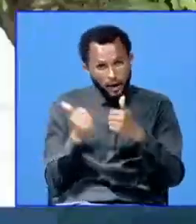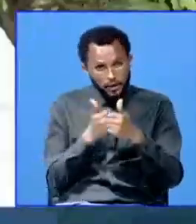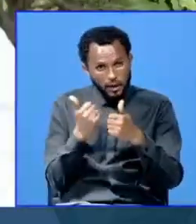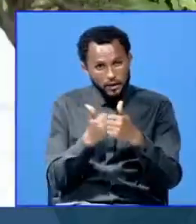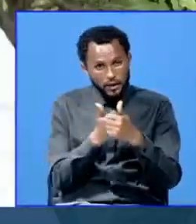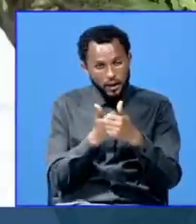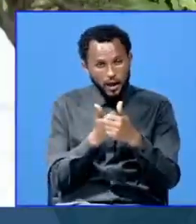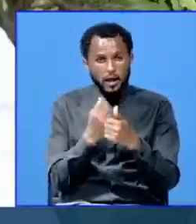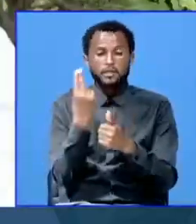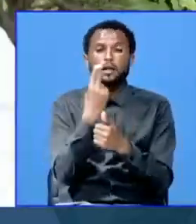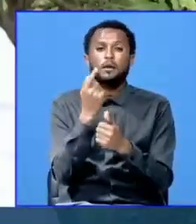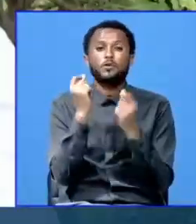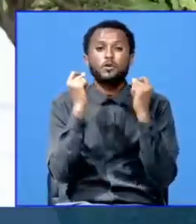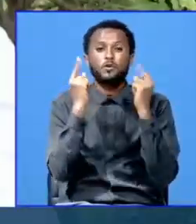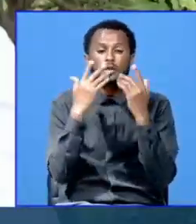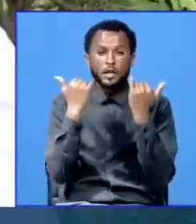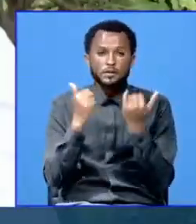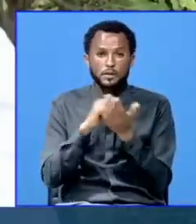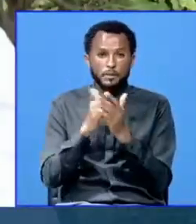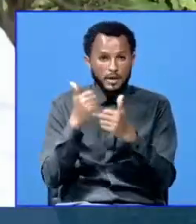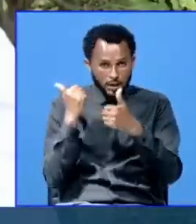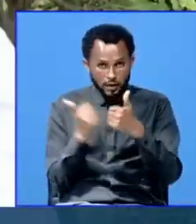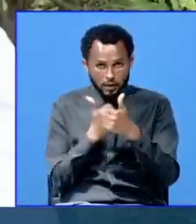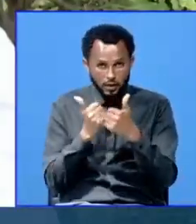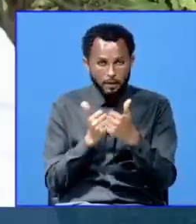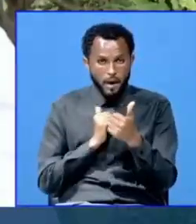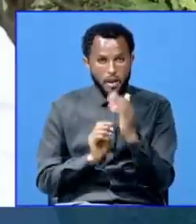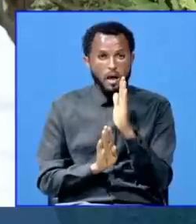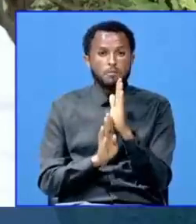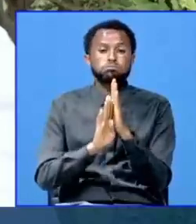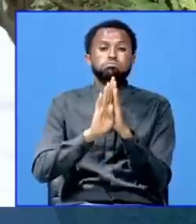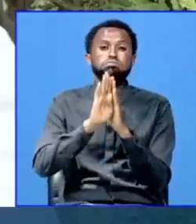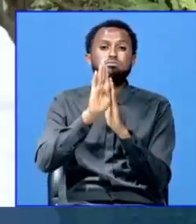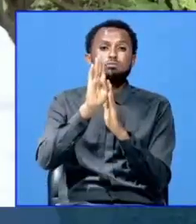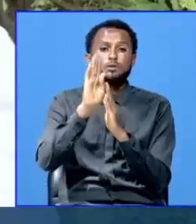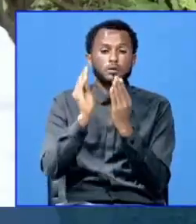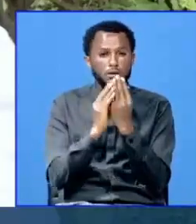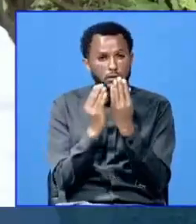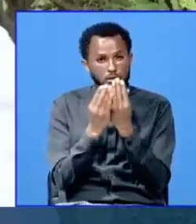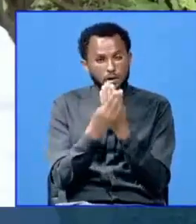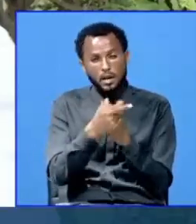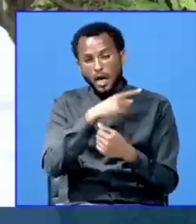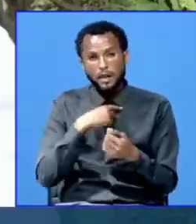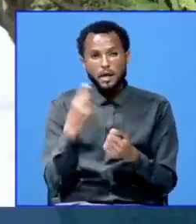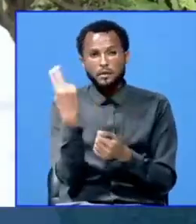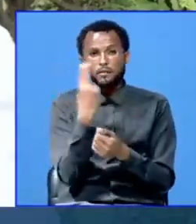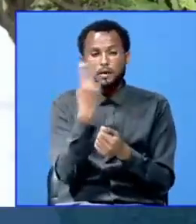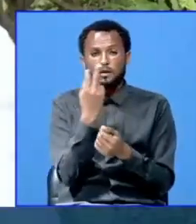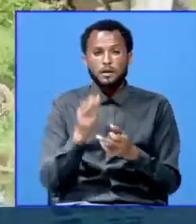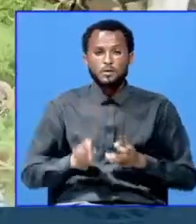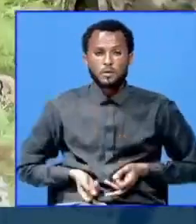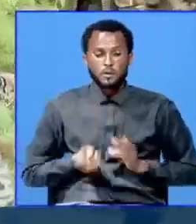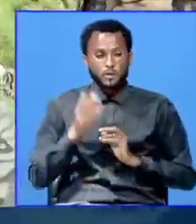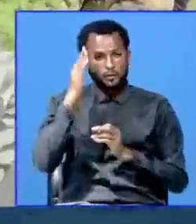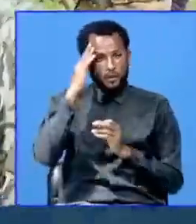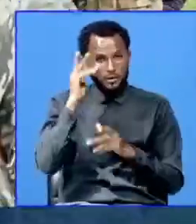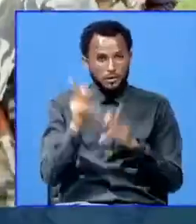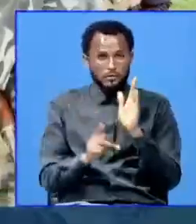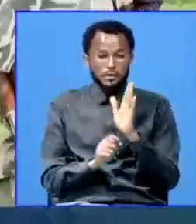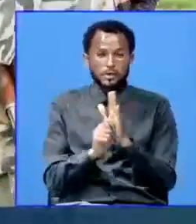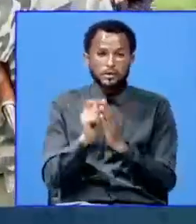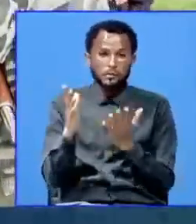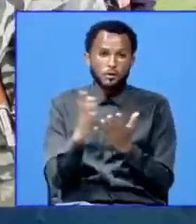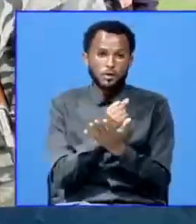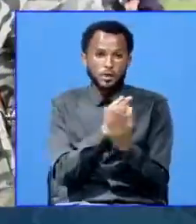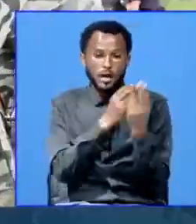ጠቃሚ ምዃኑ እዩ ተረዲእና ከዚ ድማ ንከታተሉ ኢና ናዕወ እያ ደላዕቢናዮ ክዕብየና ምዃኑ ሂወታዊ ምዃኑ ኢና ንፈልጥ ህዝቢ ትግራይ